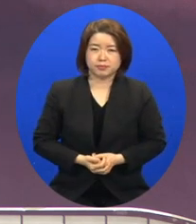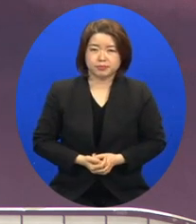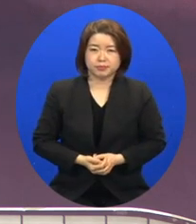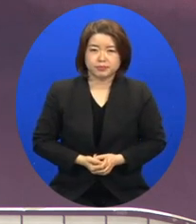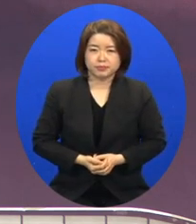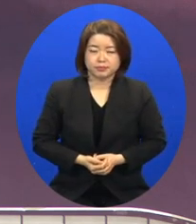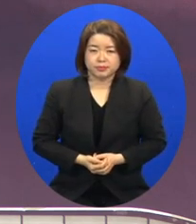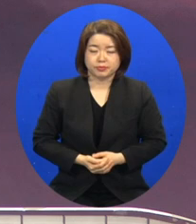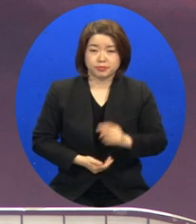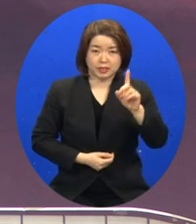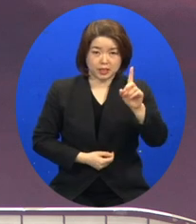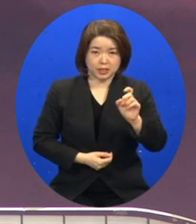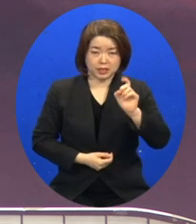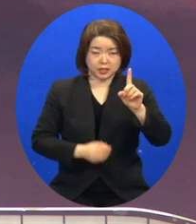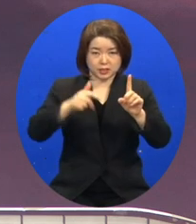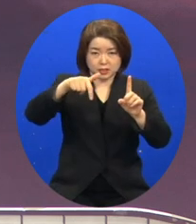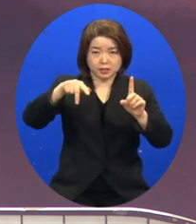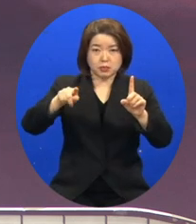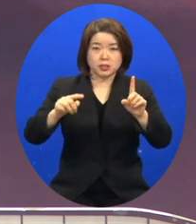11절